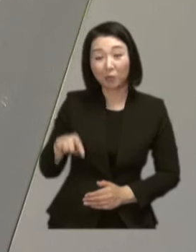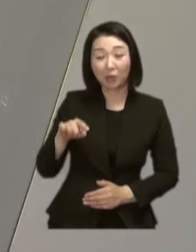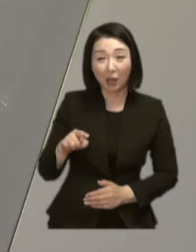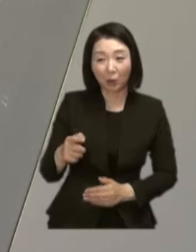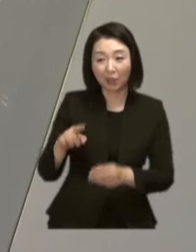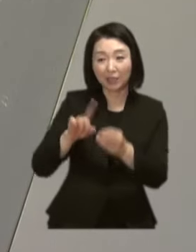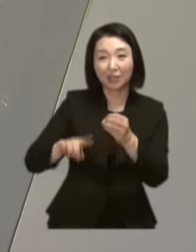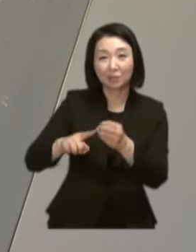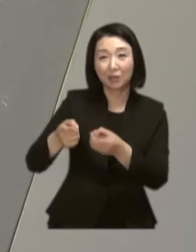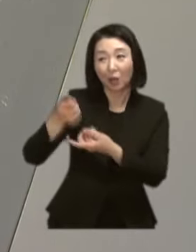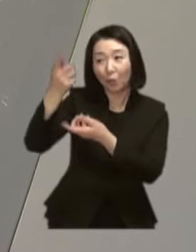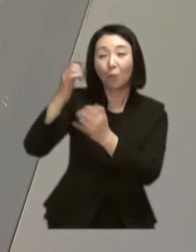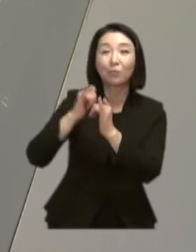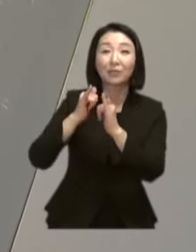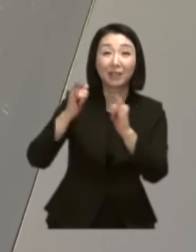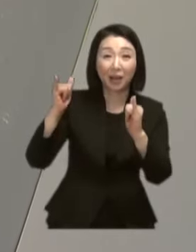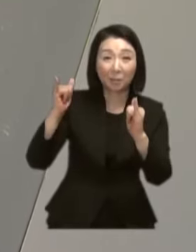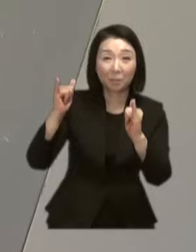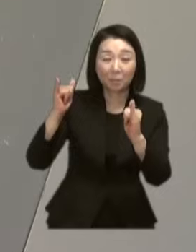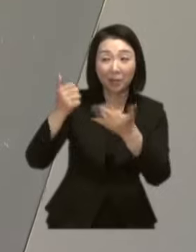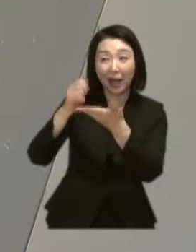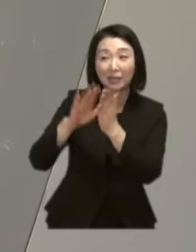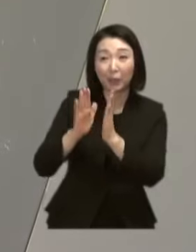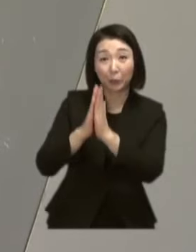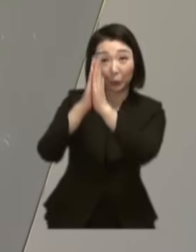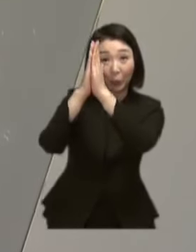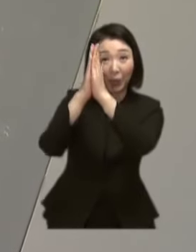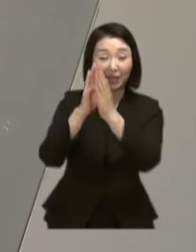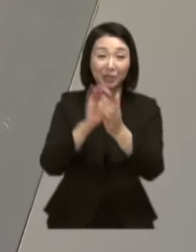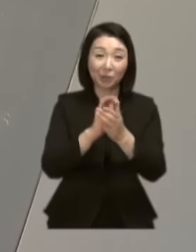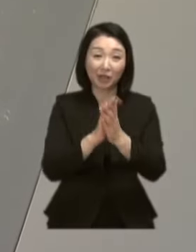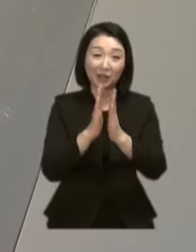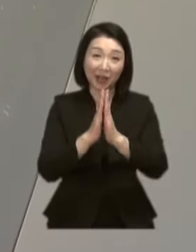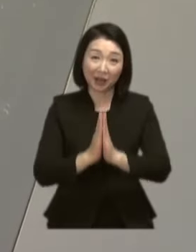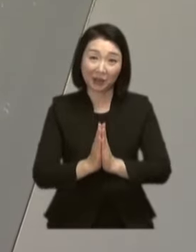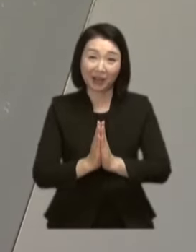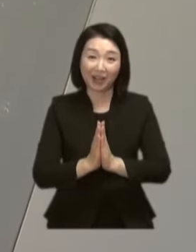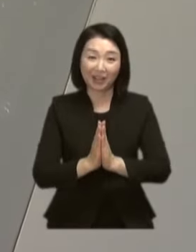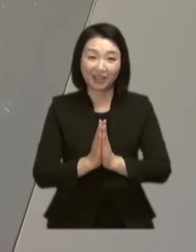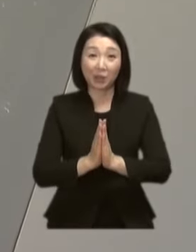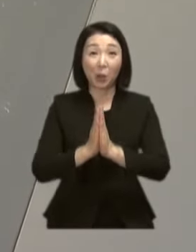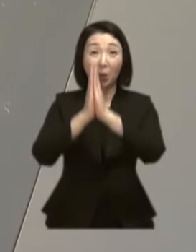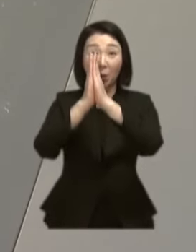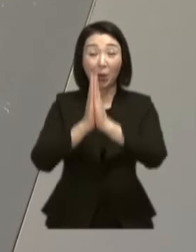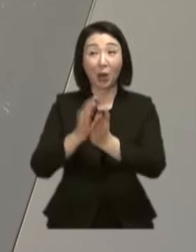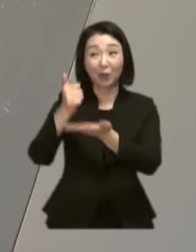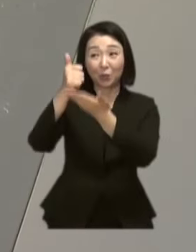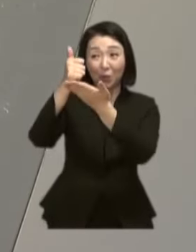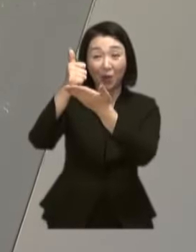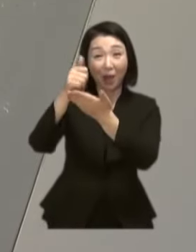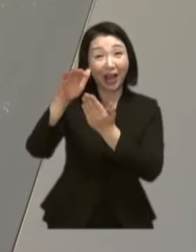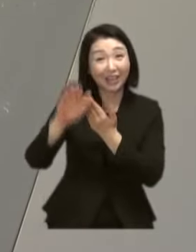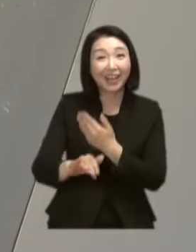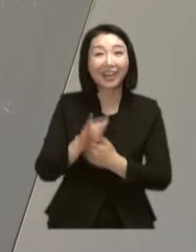사람들을 대할 때는 이 썸베아 자세가 위로 올라가요. 아. 그 친구한테 할 때는 아래로 내려오고 이 높이에 이렇게? 따라서 다릅니다. 아.